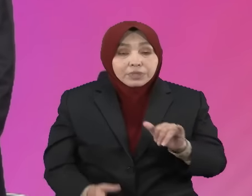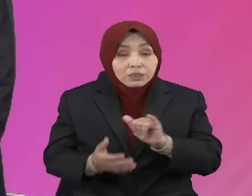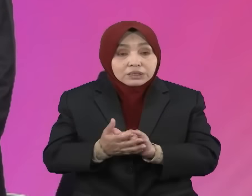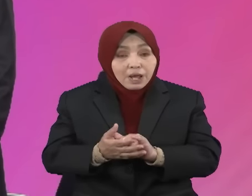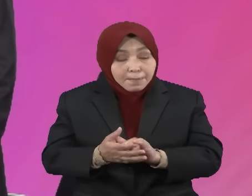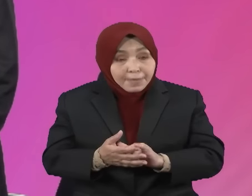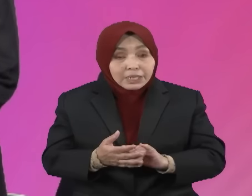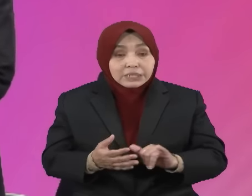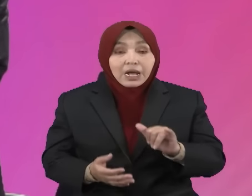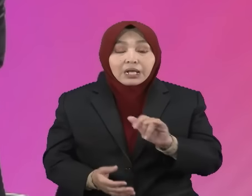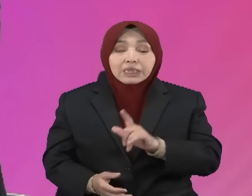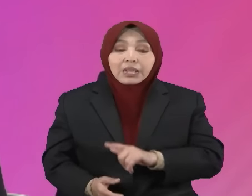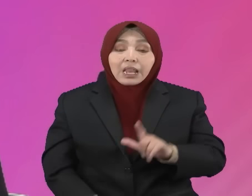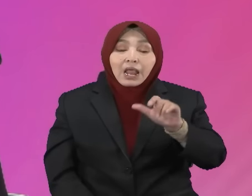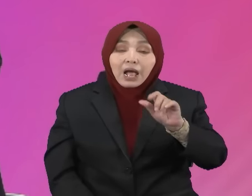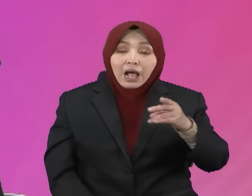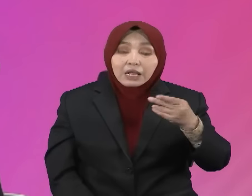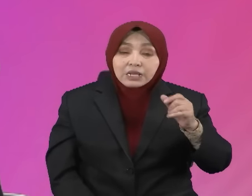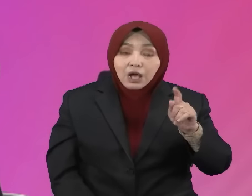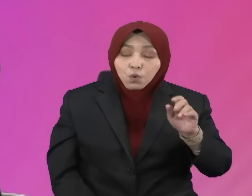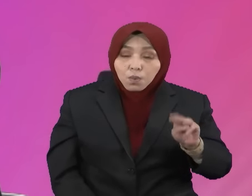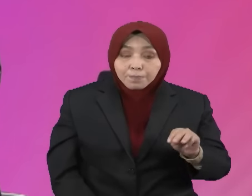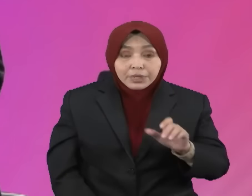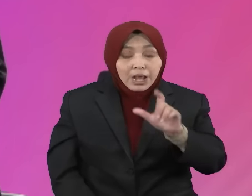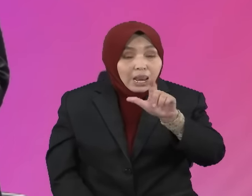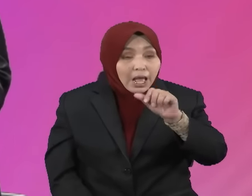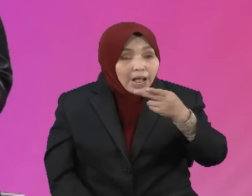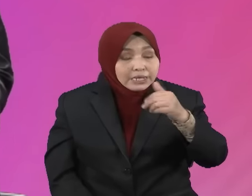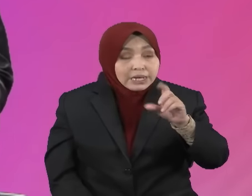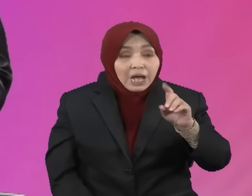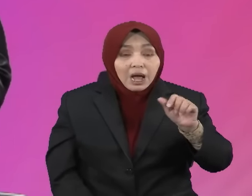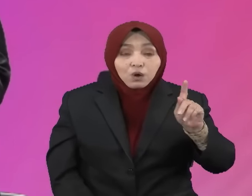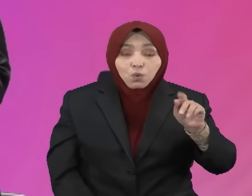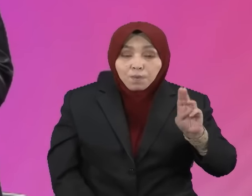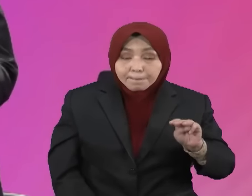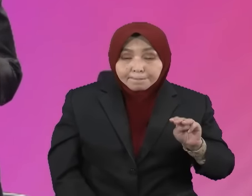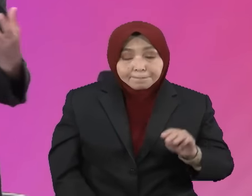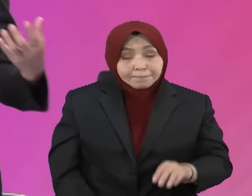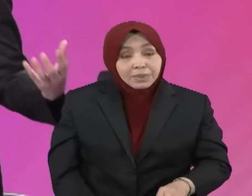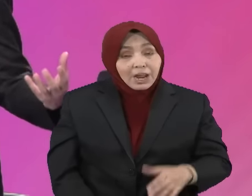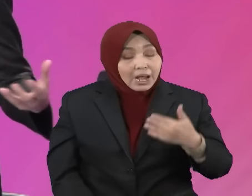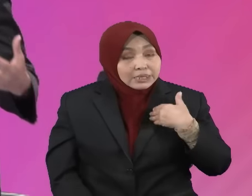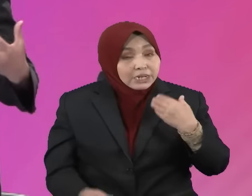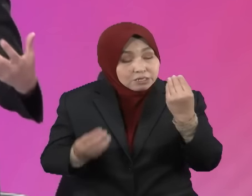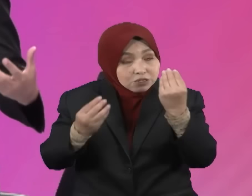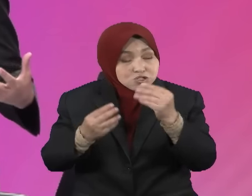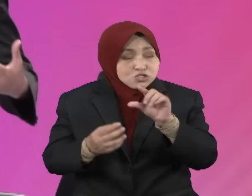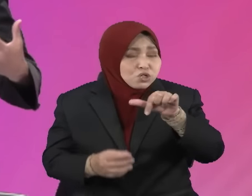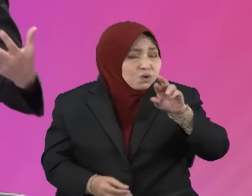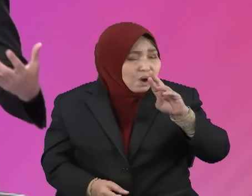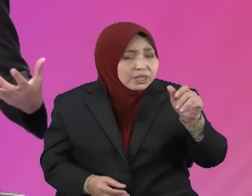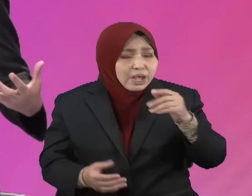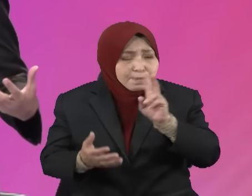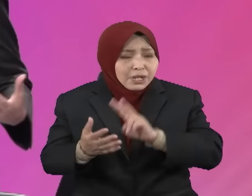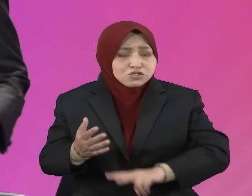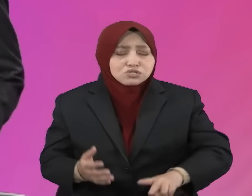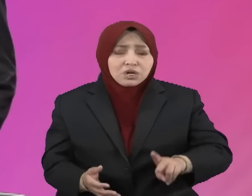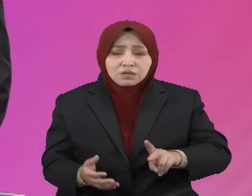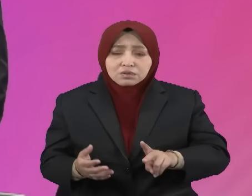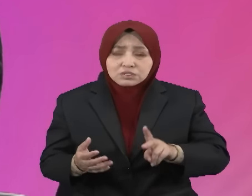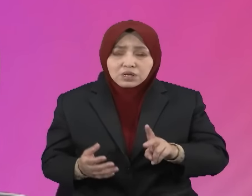fathah macam mana? Lahadakum. Lahadakum. ada qiraat yang baca wajah cara